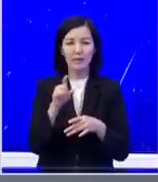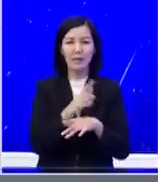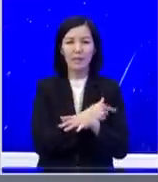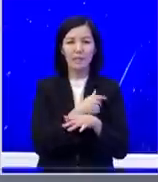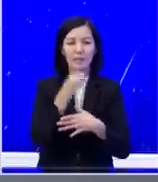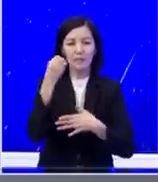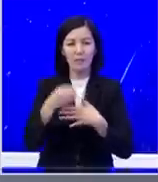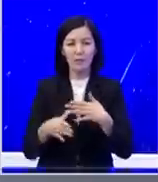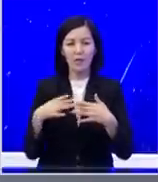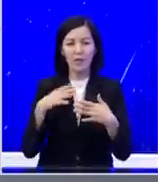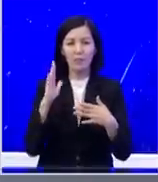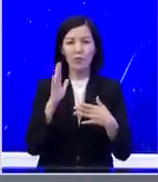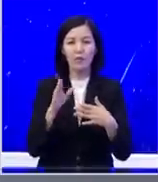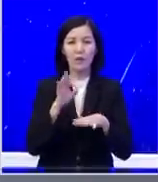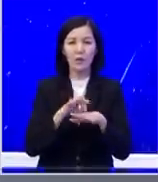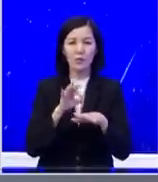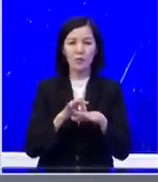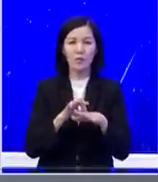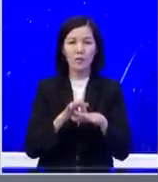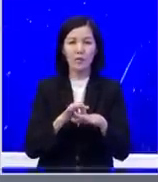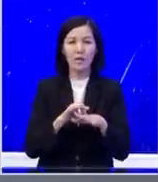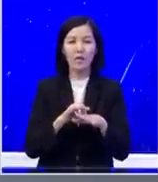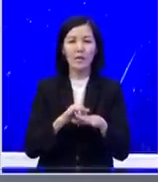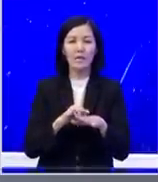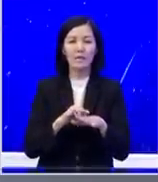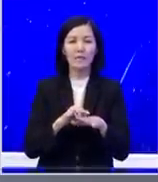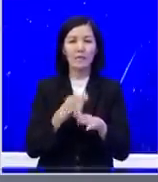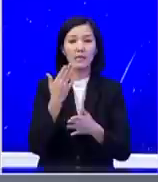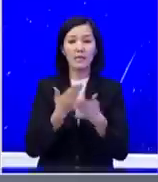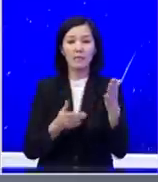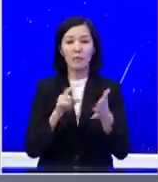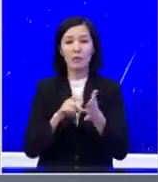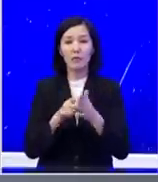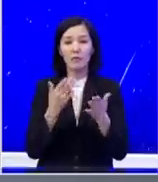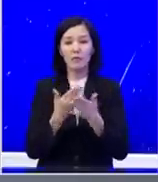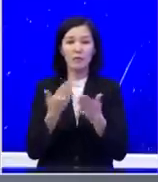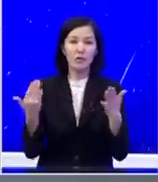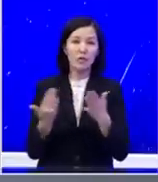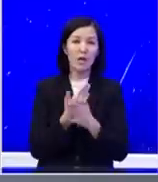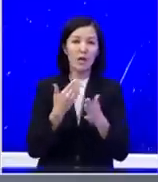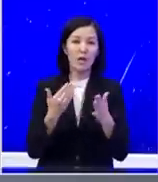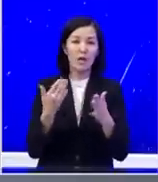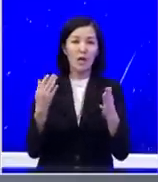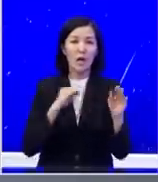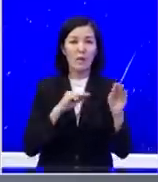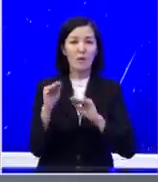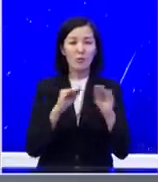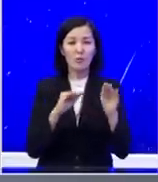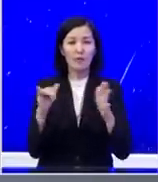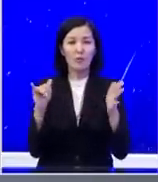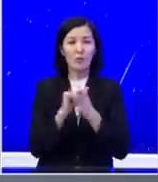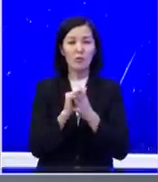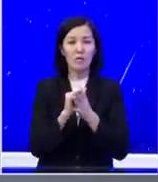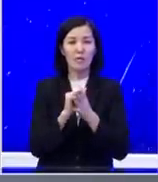медициналық орталық болады. Мұнда сырқаттанушыларға кеңес беру кабинеттері де бар. Нысанға жаңа заманауи аппараттар қойылады.